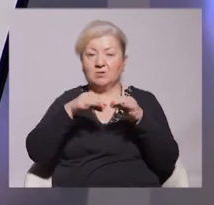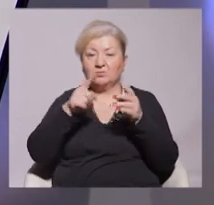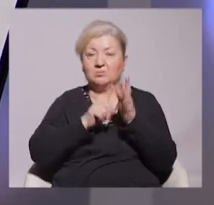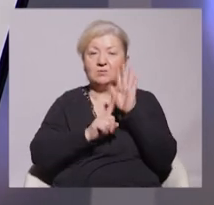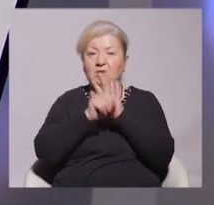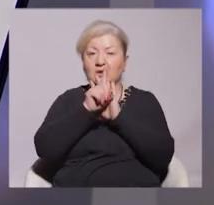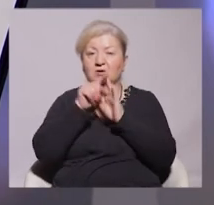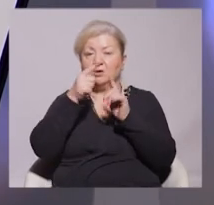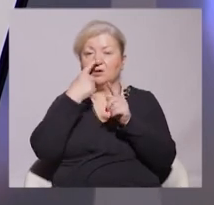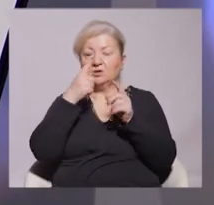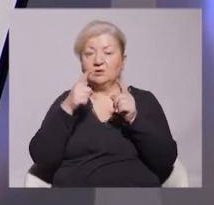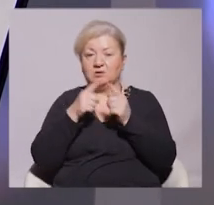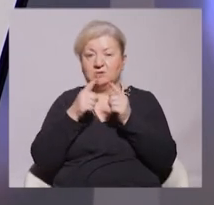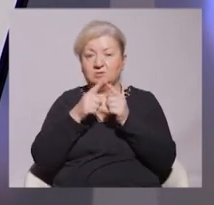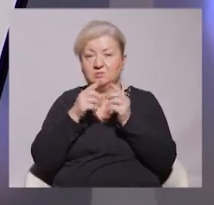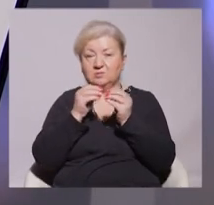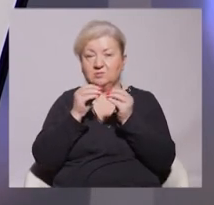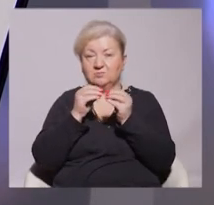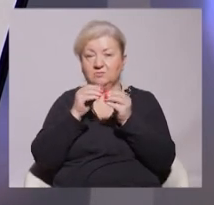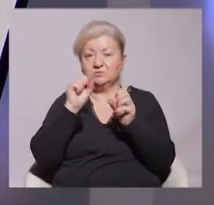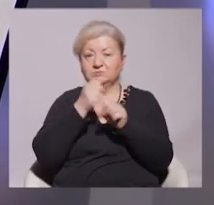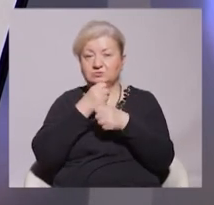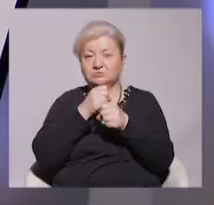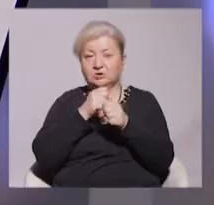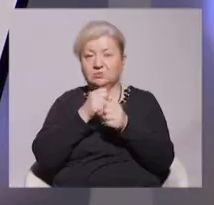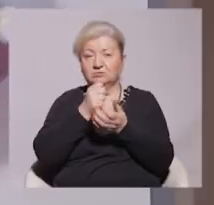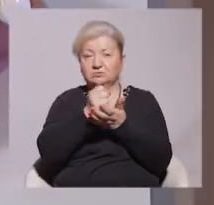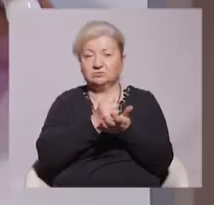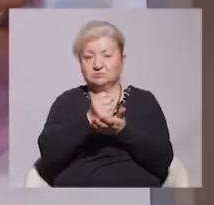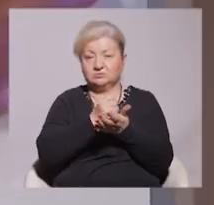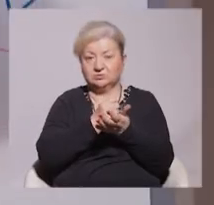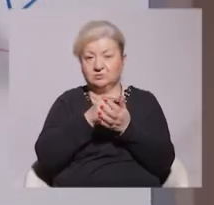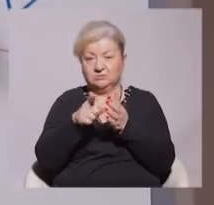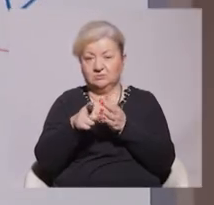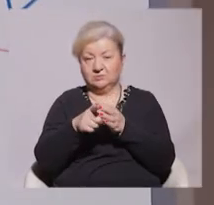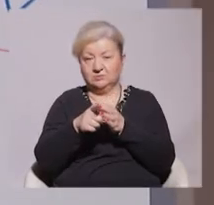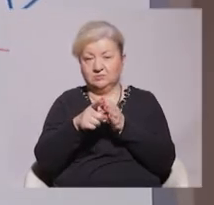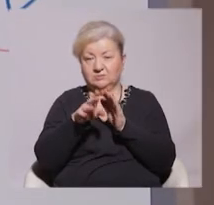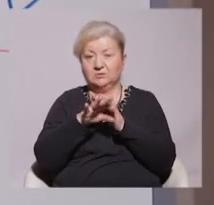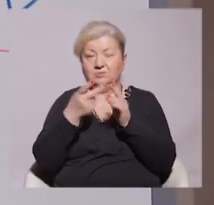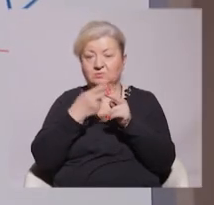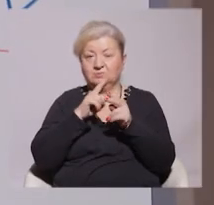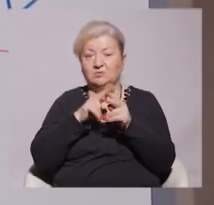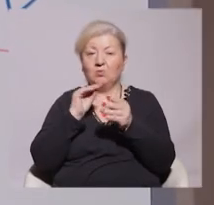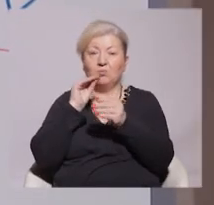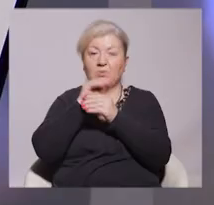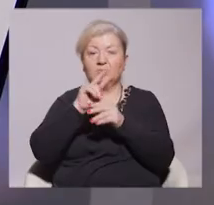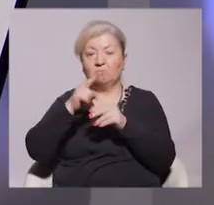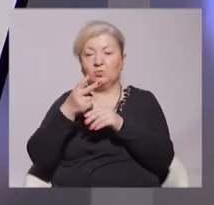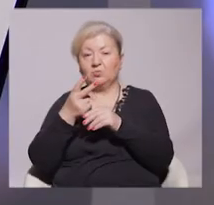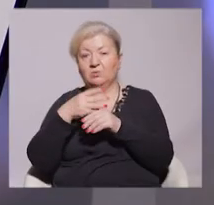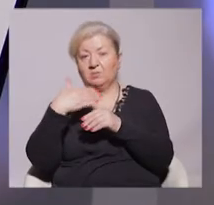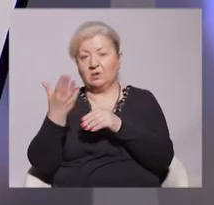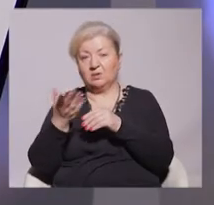რომ აქ იგივე სიჩქარე შეინარჩუნოს. ამიტომ ამ მუშაობას უბრალოდ ვუმატებთ მეორე მხარეს. აქ